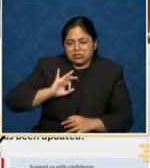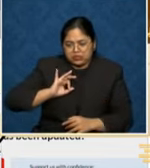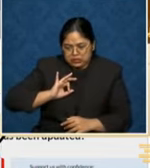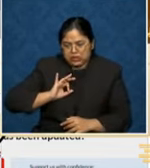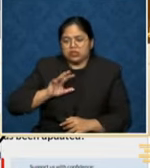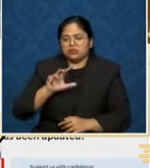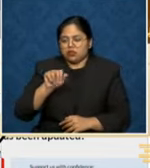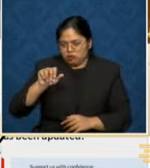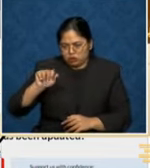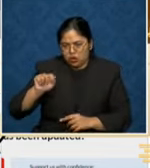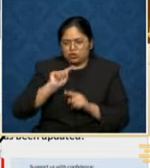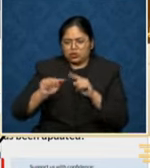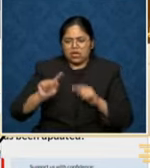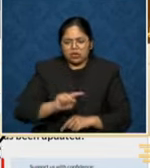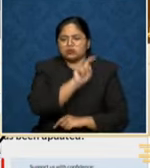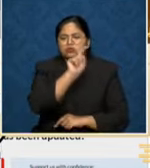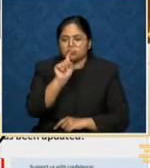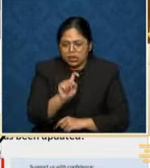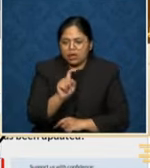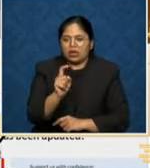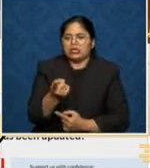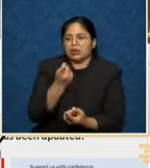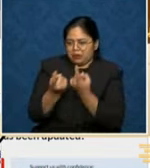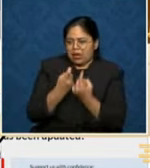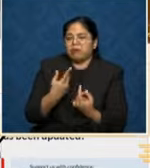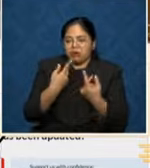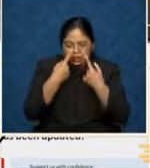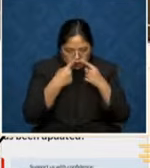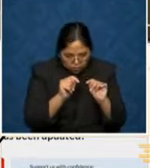ตั้งคำถามหรือตั้งข้อสังเกตต่อผมก็จะตอบอีกครั้งหนึ่งครับขอบคุณมากครับ